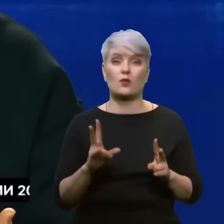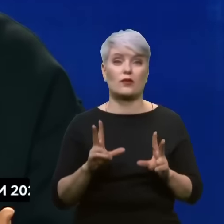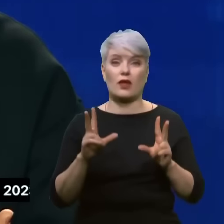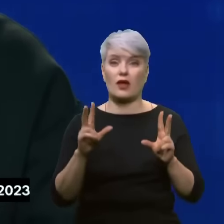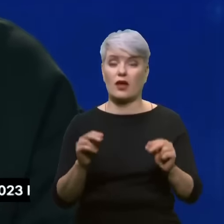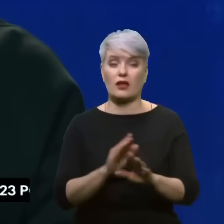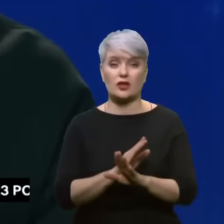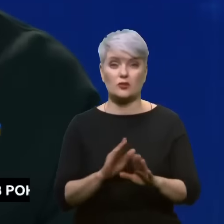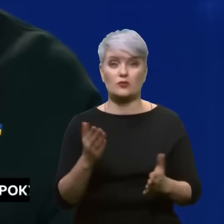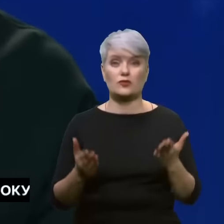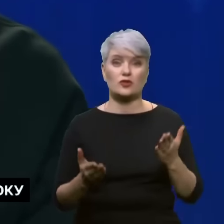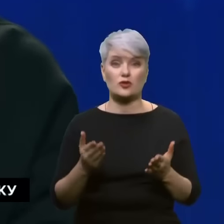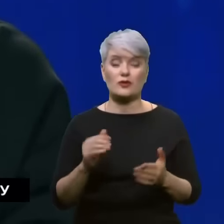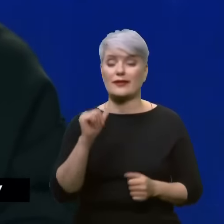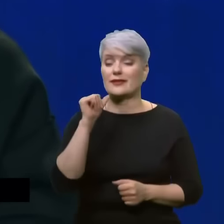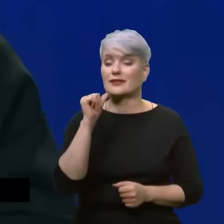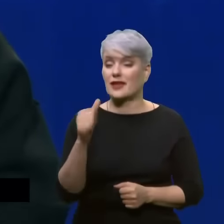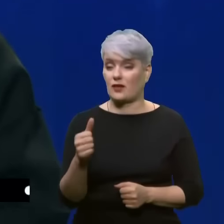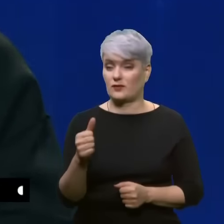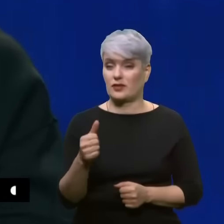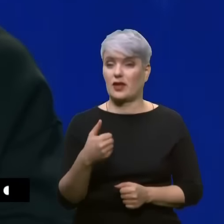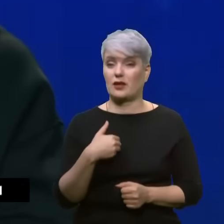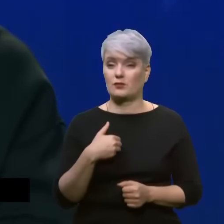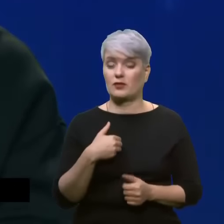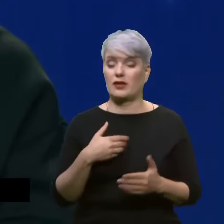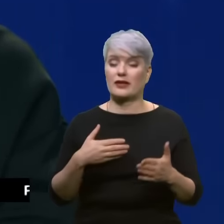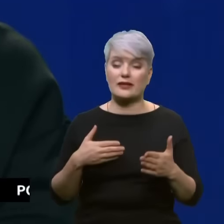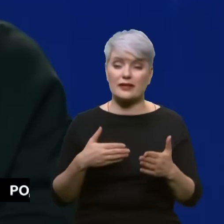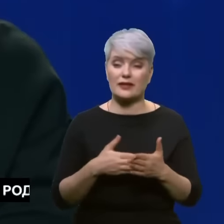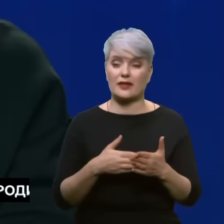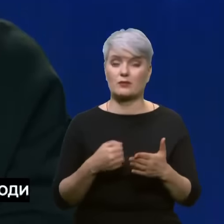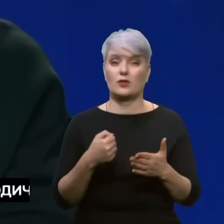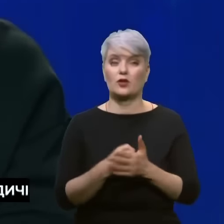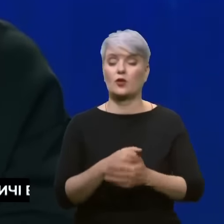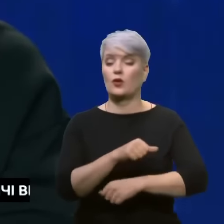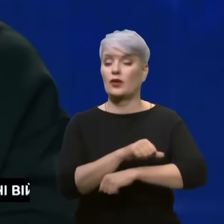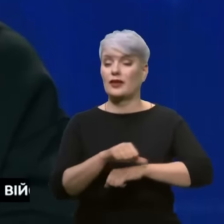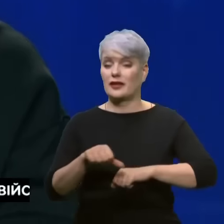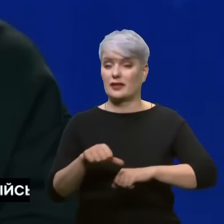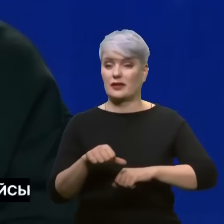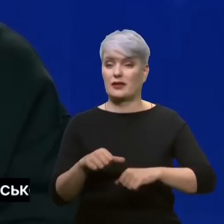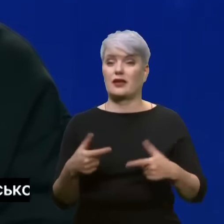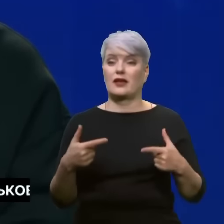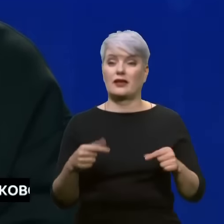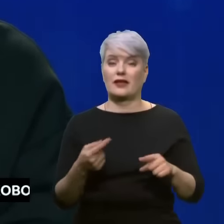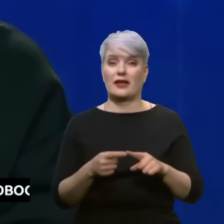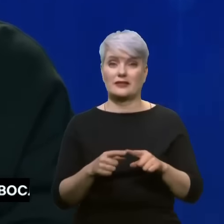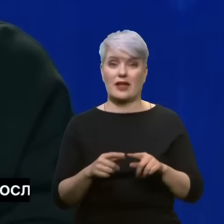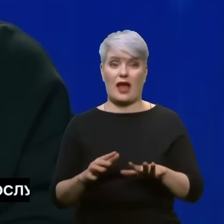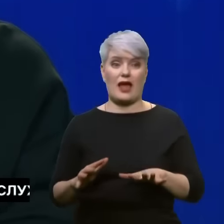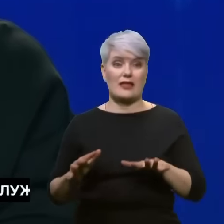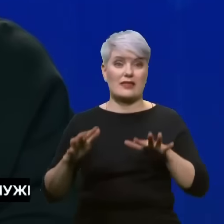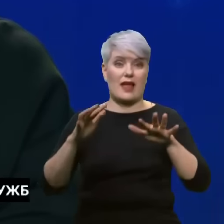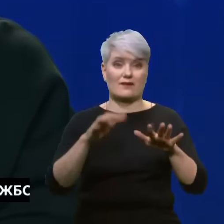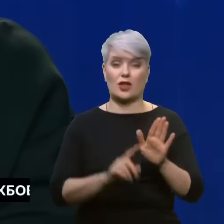гарантує, що якщо навіть завтра ми дійдемо до тієї лінії, де ця навала